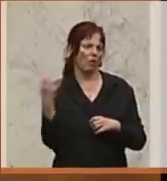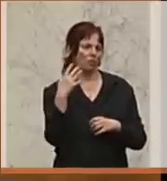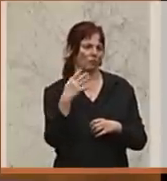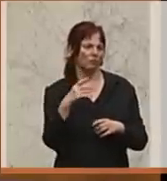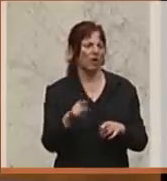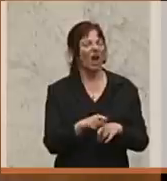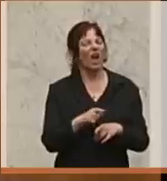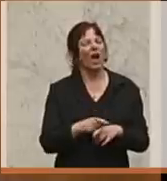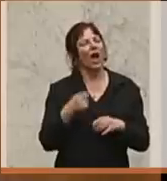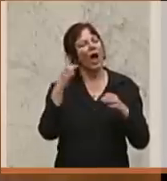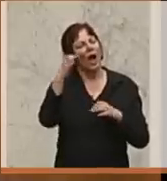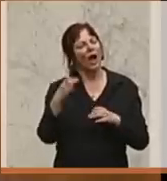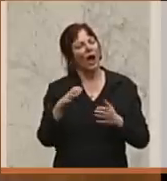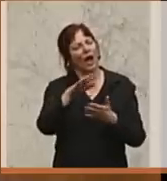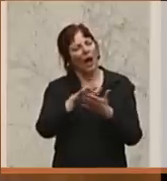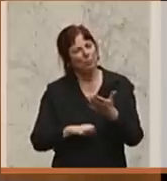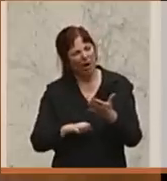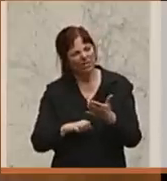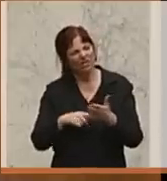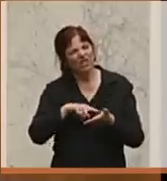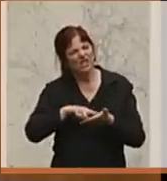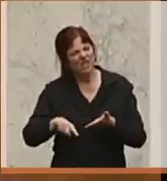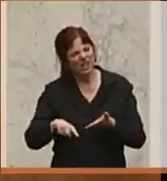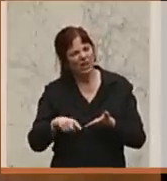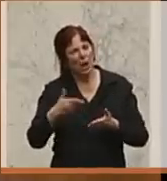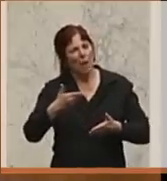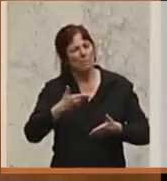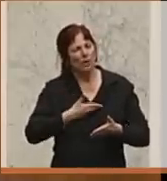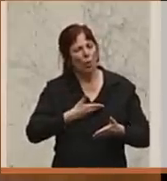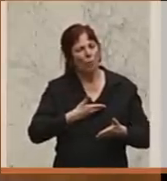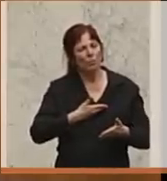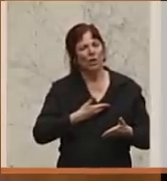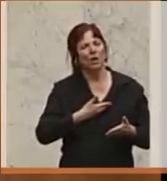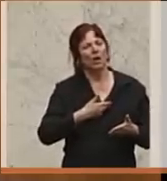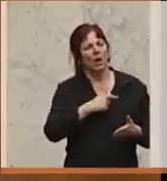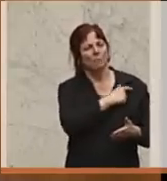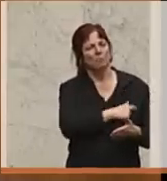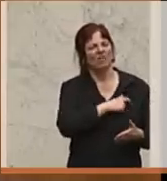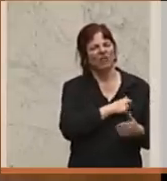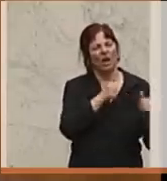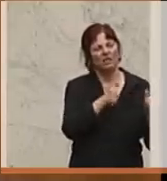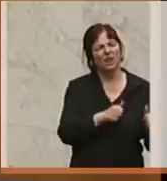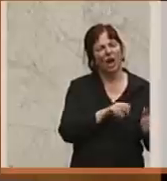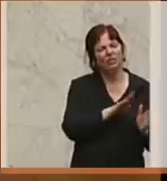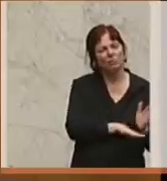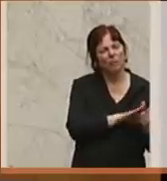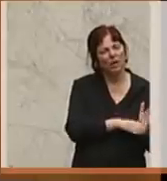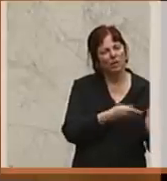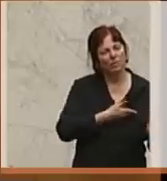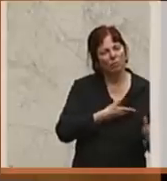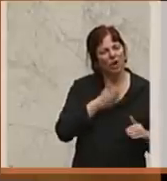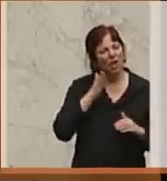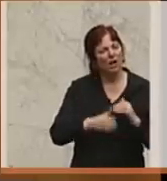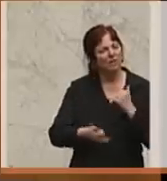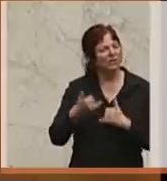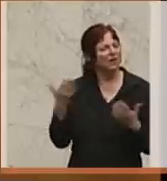um Parteiinserate günstiger zu erhalten. Also ich sehe es übrigens auch nicht, wo derzeit Parteiinserate oder in dem vergangenen Jahr Parteiinserate